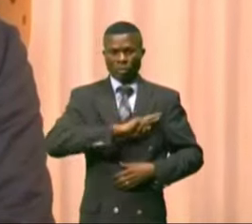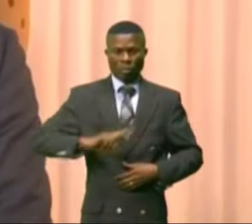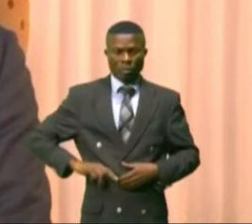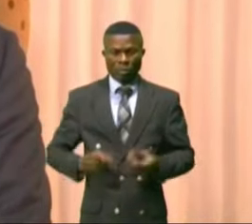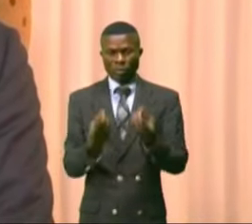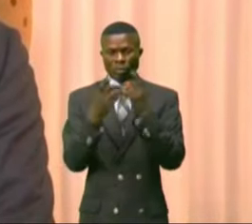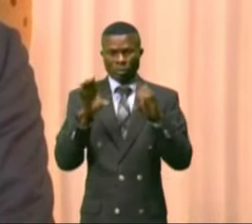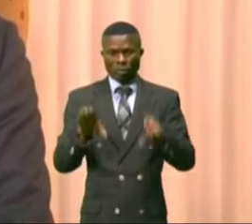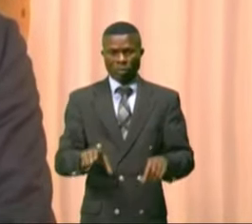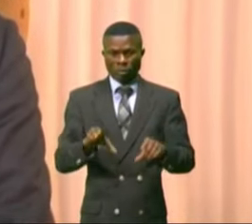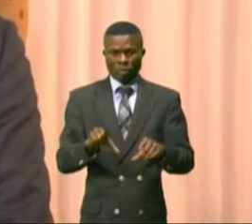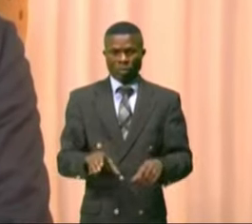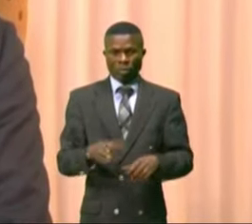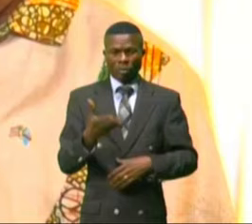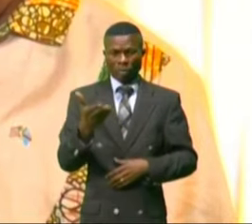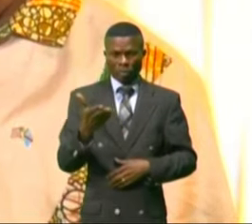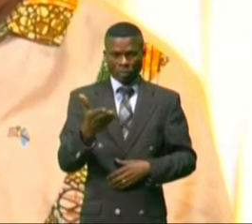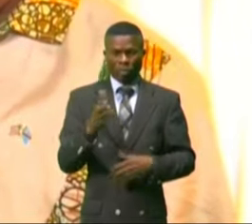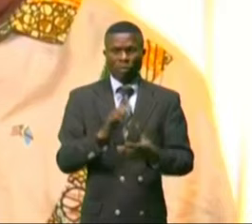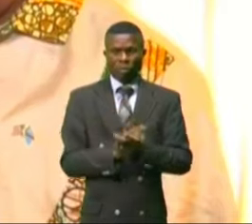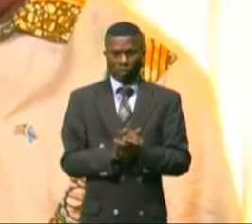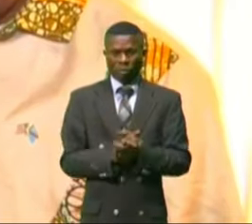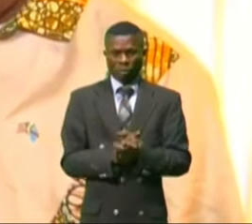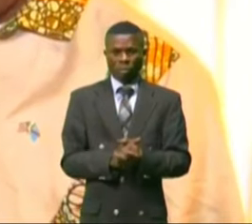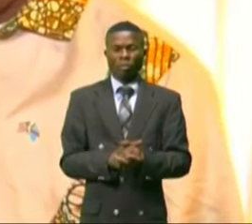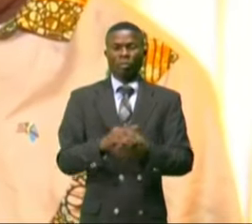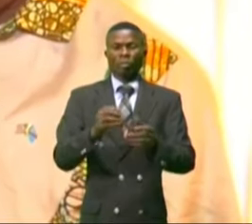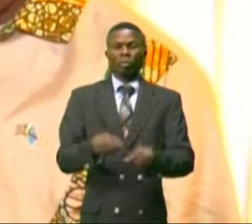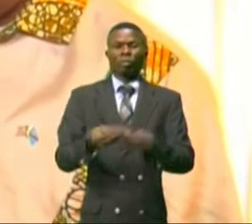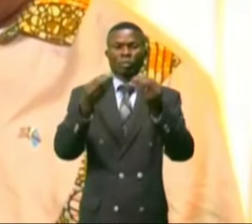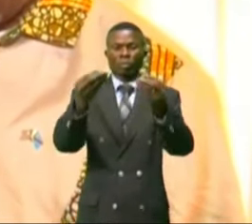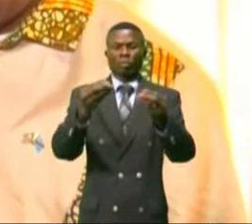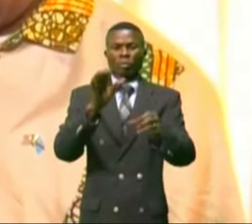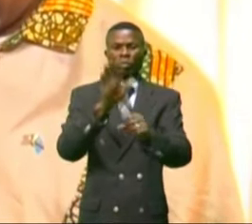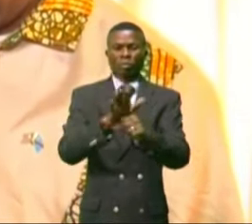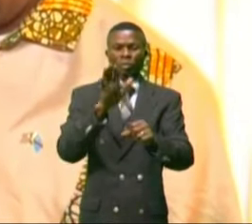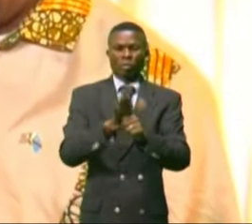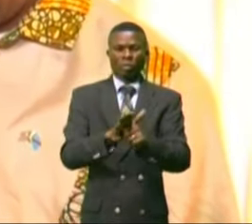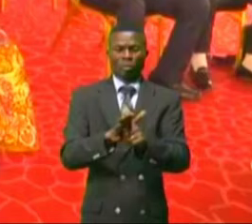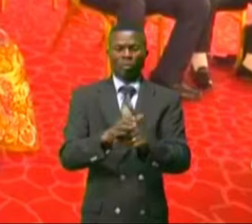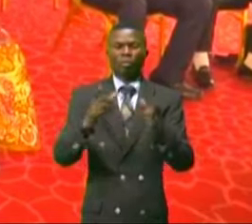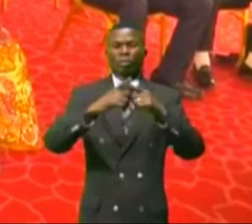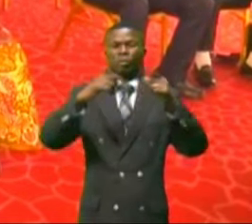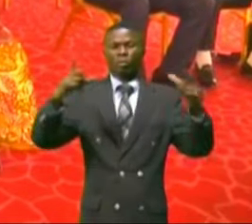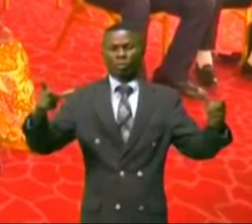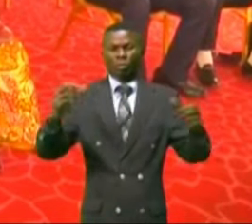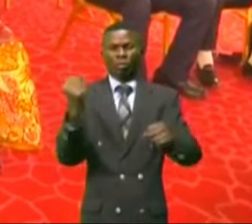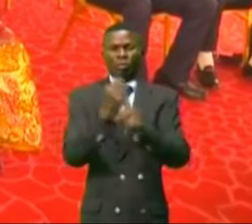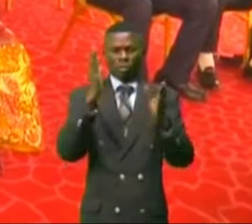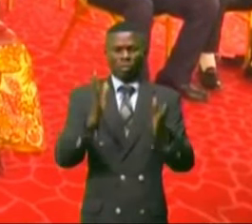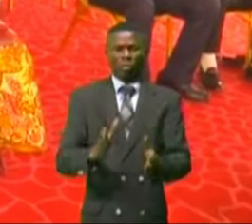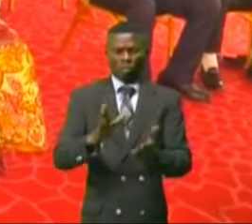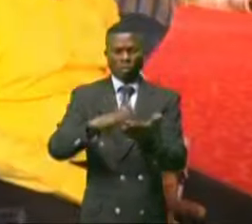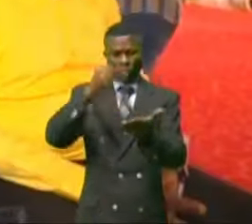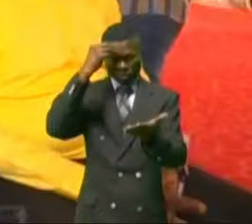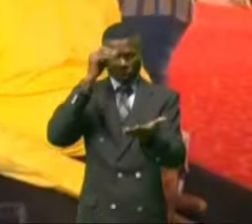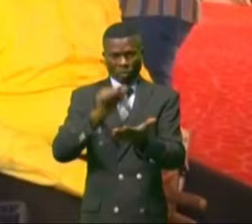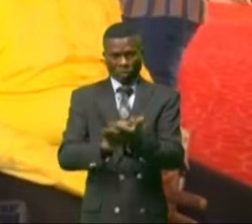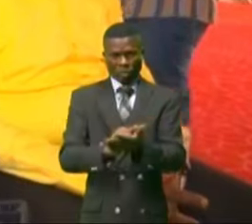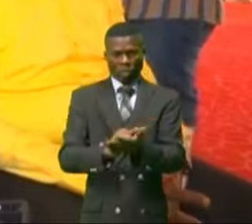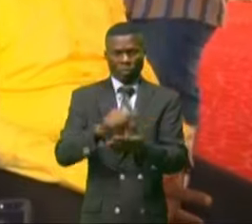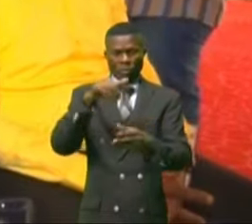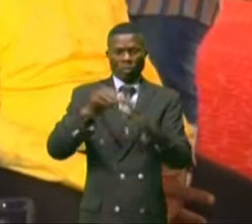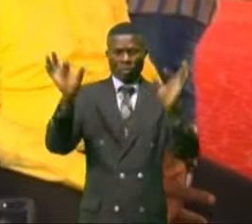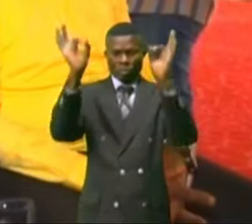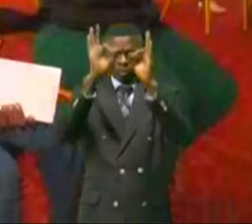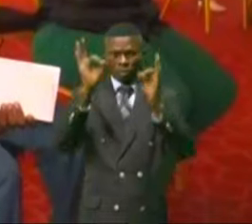du Congo vient changer la donne en offrant un éventail beaucoup plus large du personnel apprenant. Sur la forme,